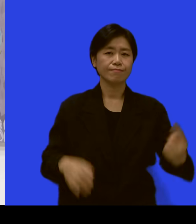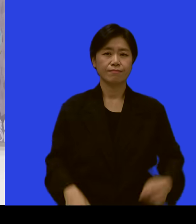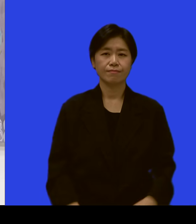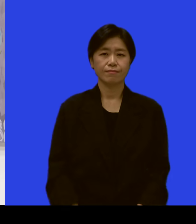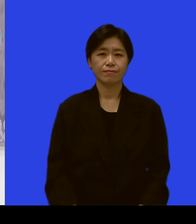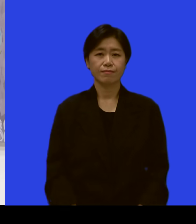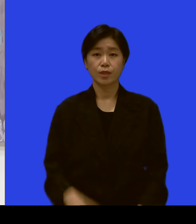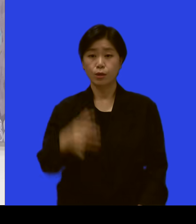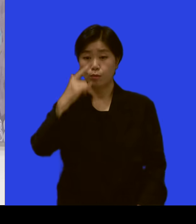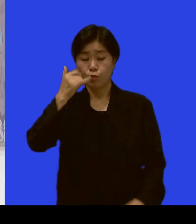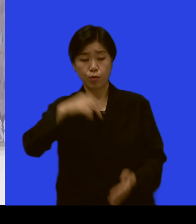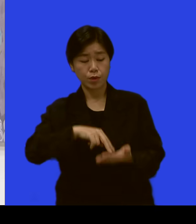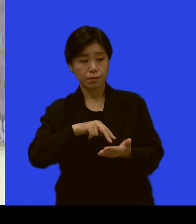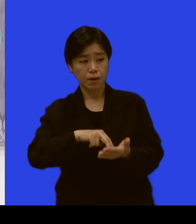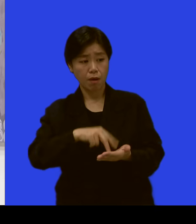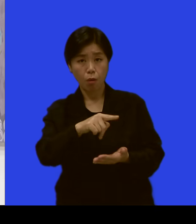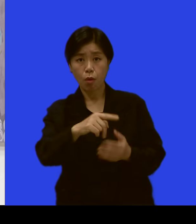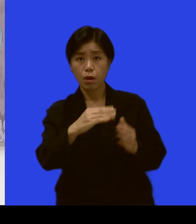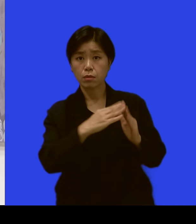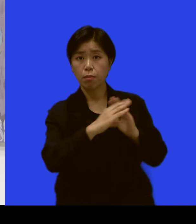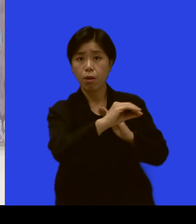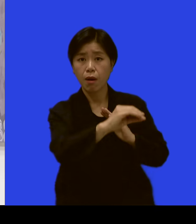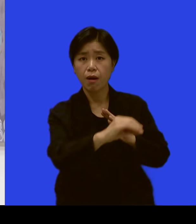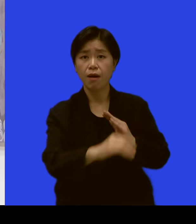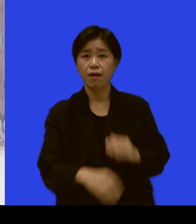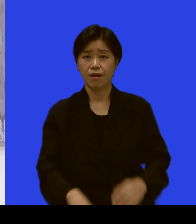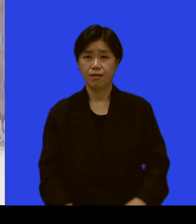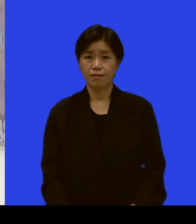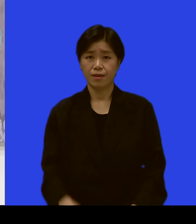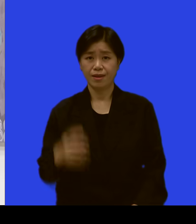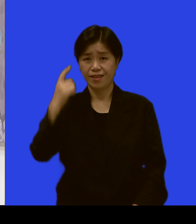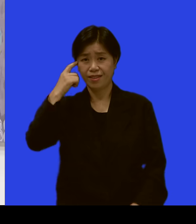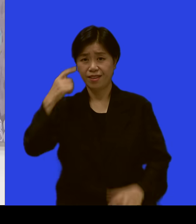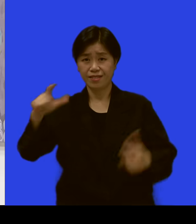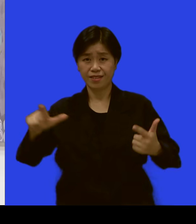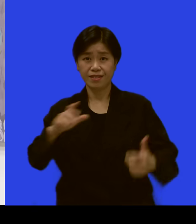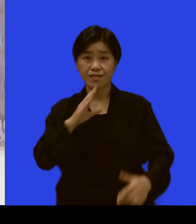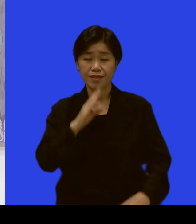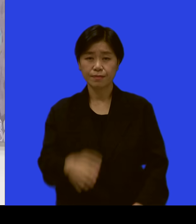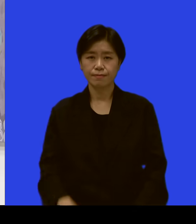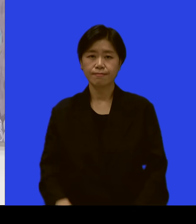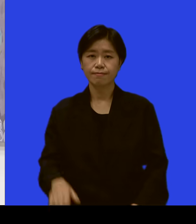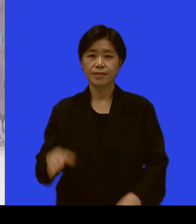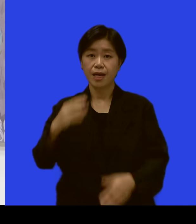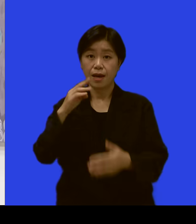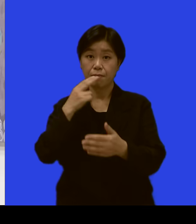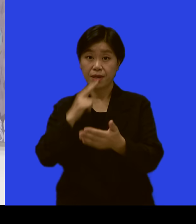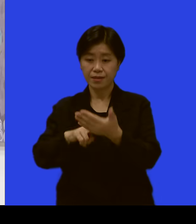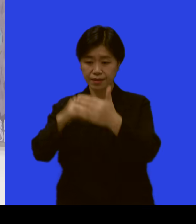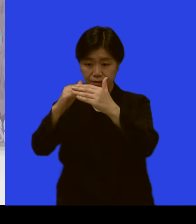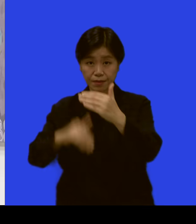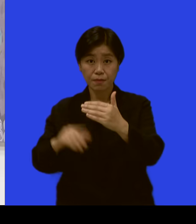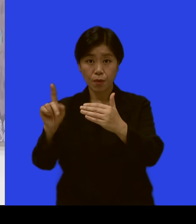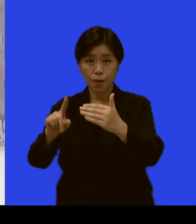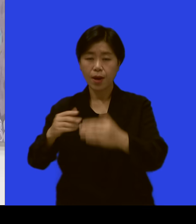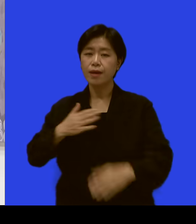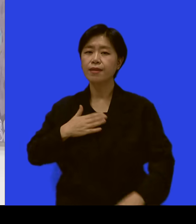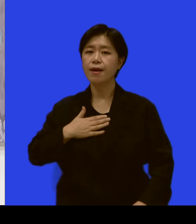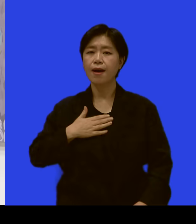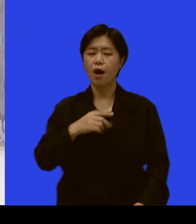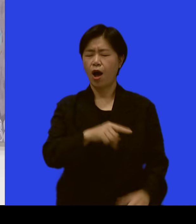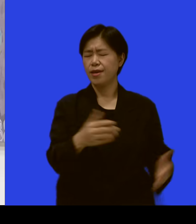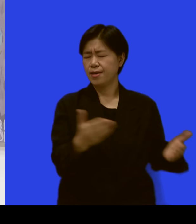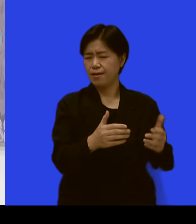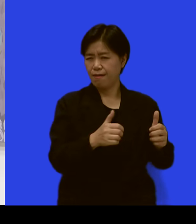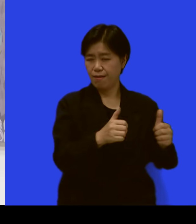이제 그 고등학교 1학년 넘어가면서 있었는데 예. 내가 밖에 나가서 성공할 거다. 난 성공할 사람인데